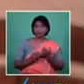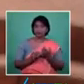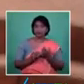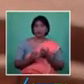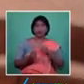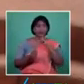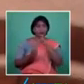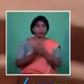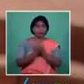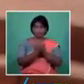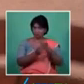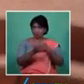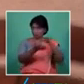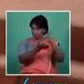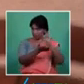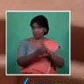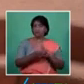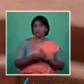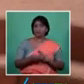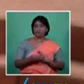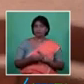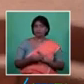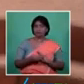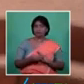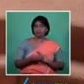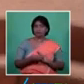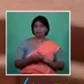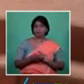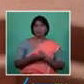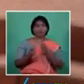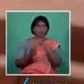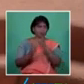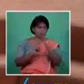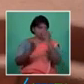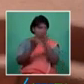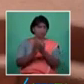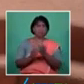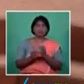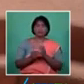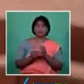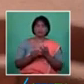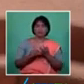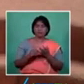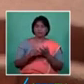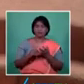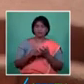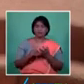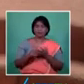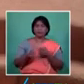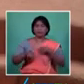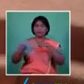අවශ්‍ය නීතිමය ක්‍රියාමාර්ග අරගෙන තියෙනවා ඒ ඒ සියලු දේවල් මම සභාගත කරනවා ඒ වගේම ගරු කතානායකතුමනගේ වරප්‍රසාද ප්‍රශ්නේ මතු කරන්න මේ